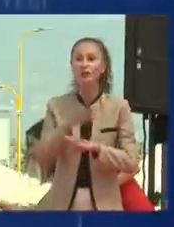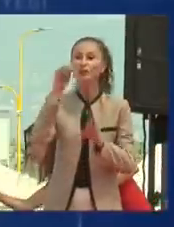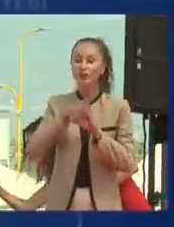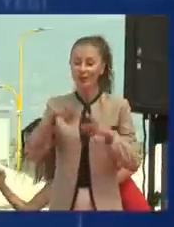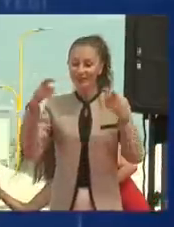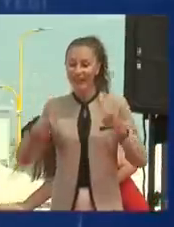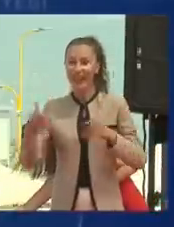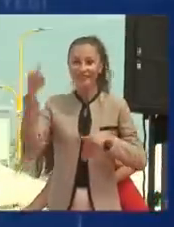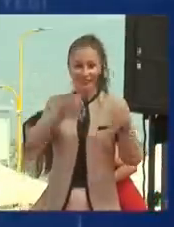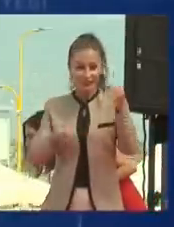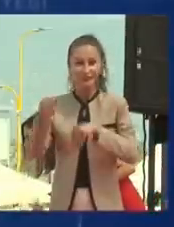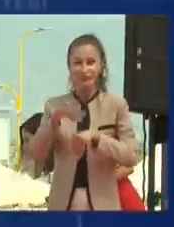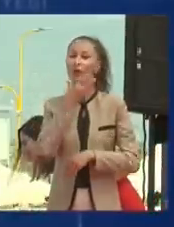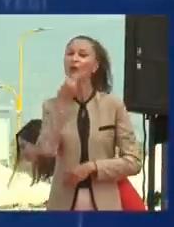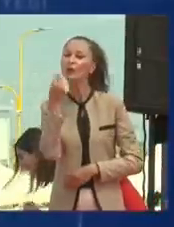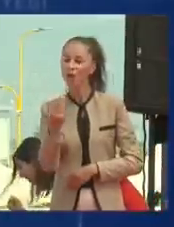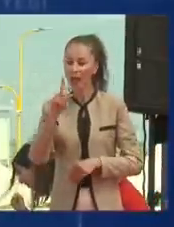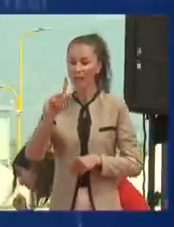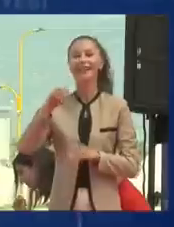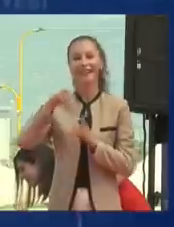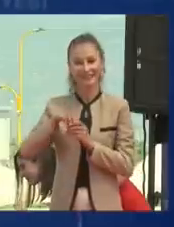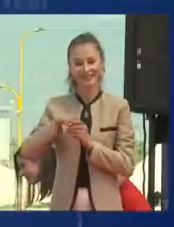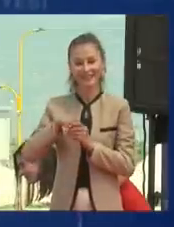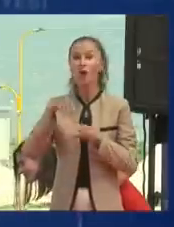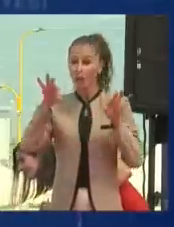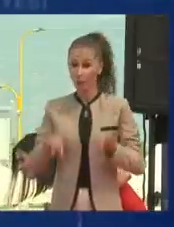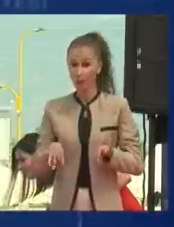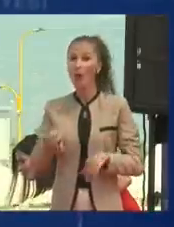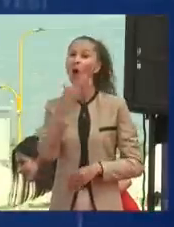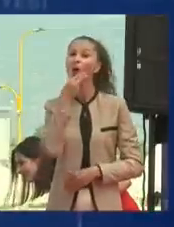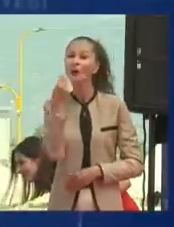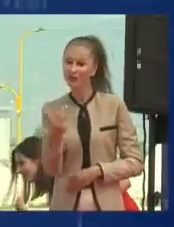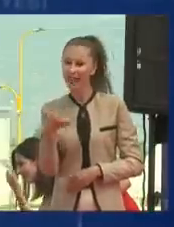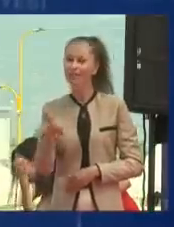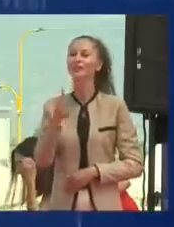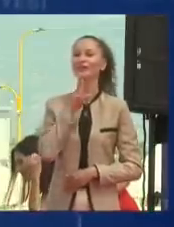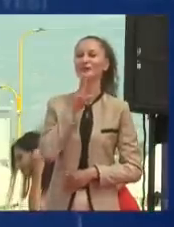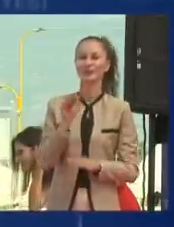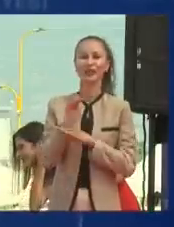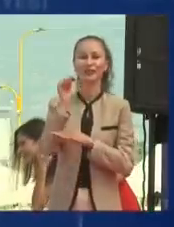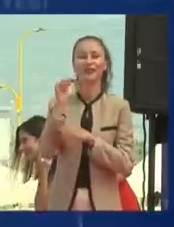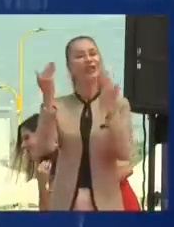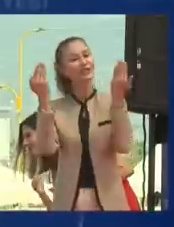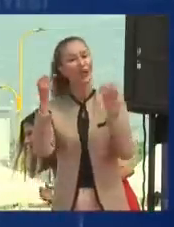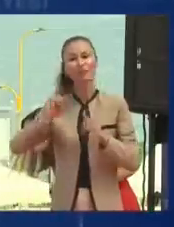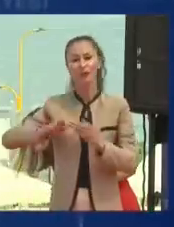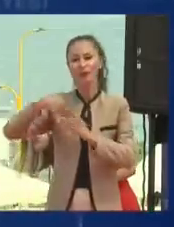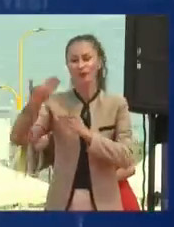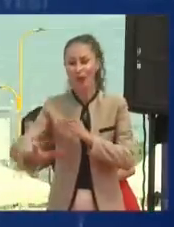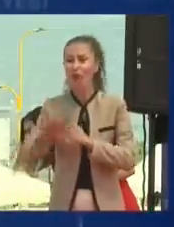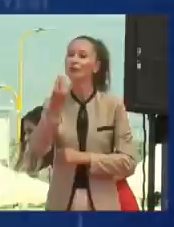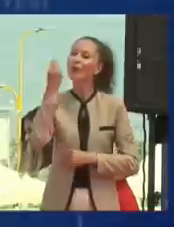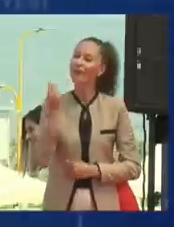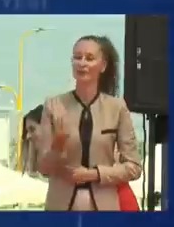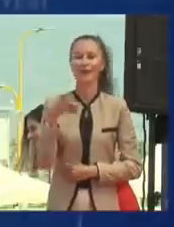yerel seçimlerde güzel bir karar verdiler. Ve bugün o güzelliğin sonuçlarını yaşıyoruz. İnşallah bundan sonra çok